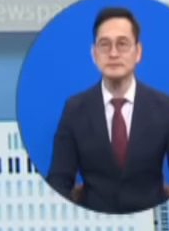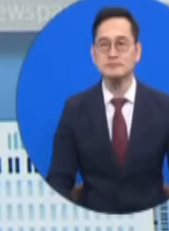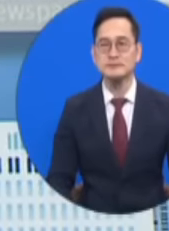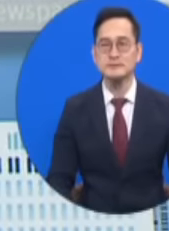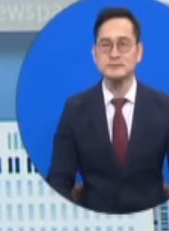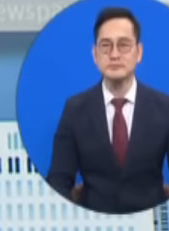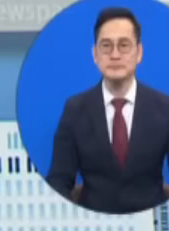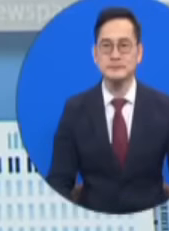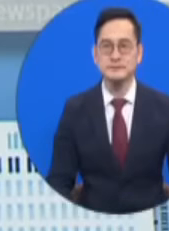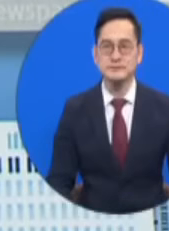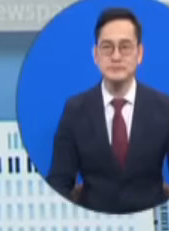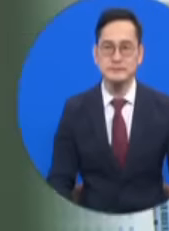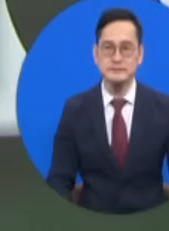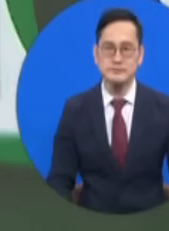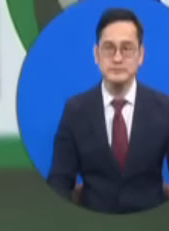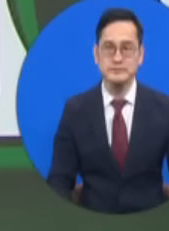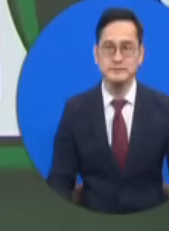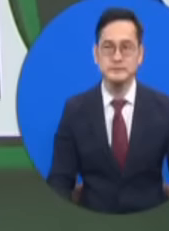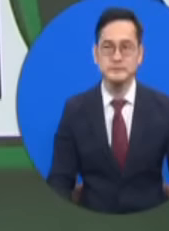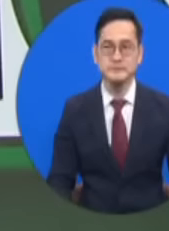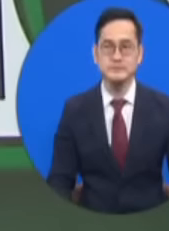있습니다.